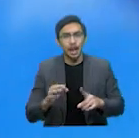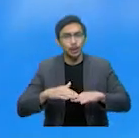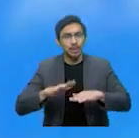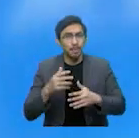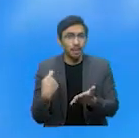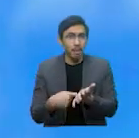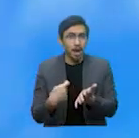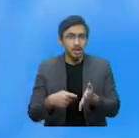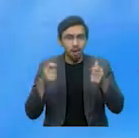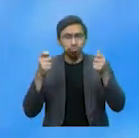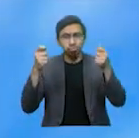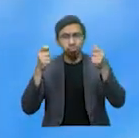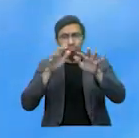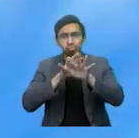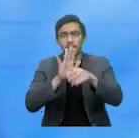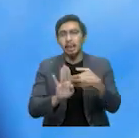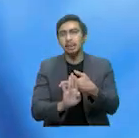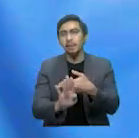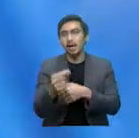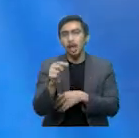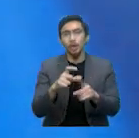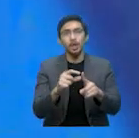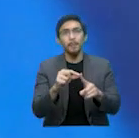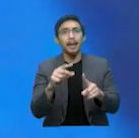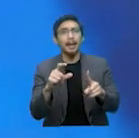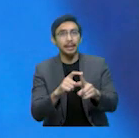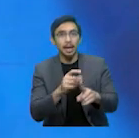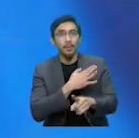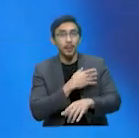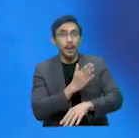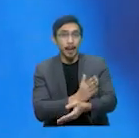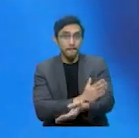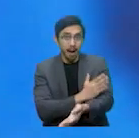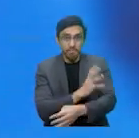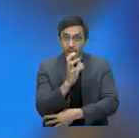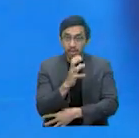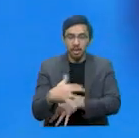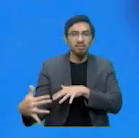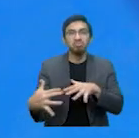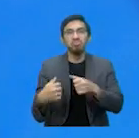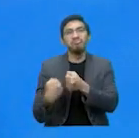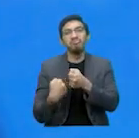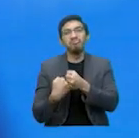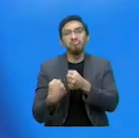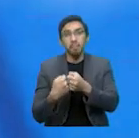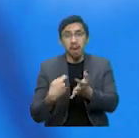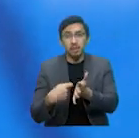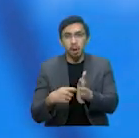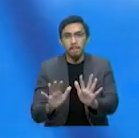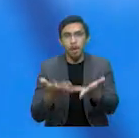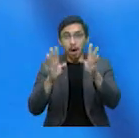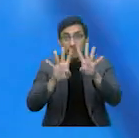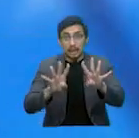Pemirsa, unjuk rasa ratusan mahasiswa di depan kantor DPRD Kabupaten Lebak Banten berakhir ricuh. Mahasiswa membongkar pagar